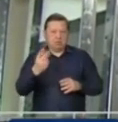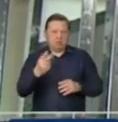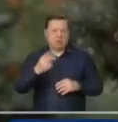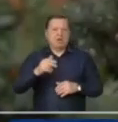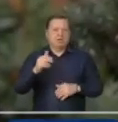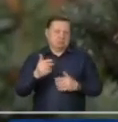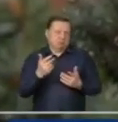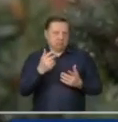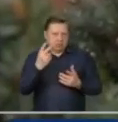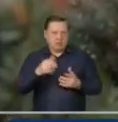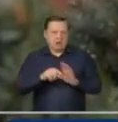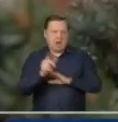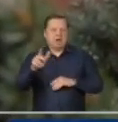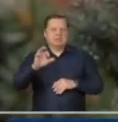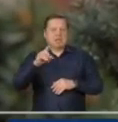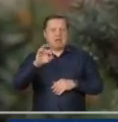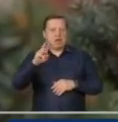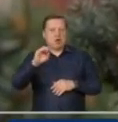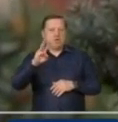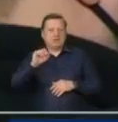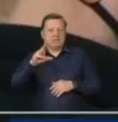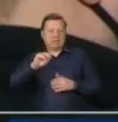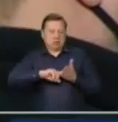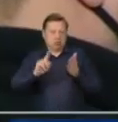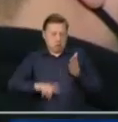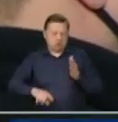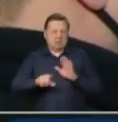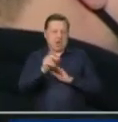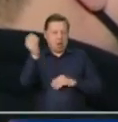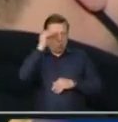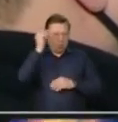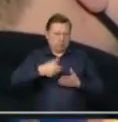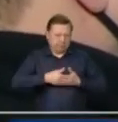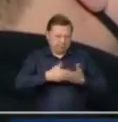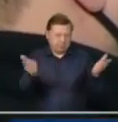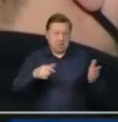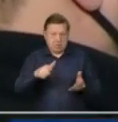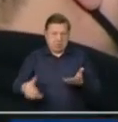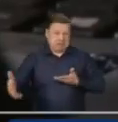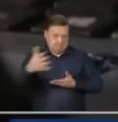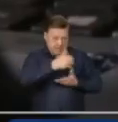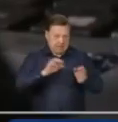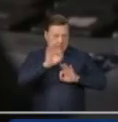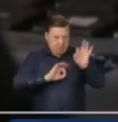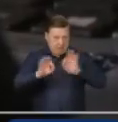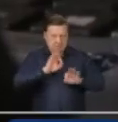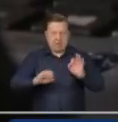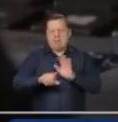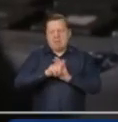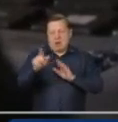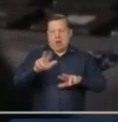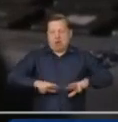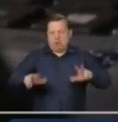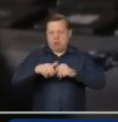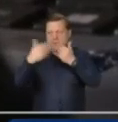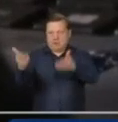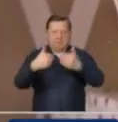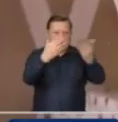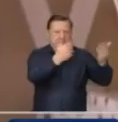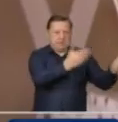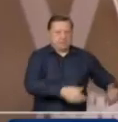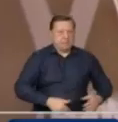zdalnej. Tak jest w Siemianowicach Śląskich. Miasto współpracuje z firmą, która zbiera i naprawia sprzęt, a później trafia on do potrzebujących rodzin. Dzięki akcji